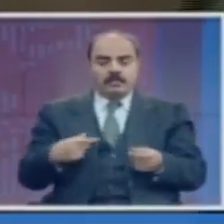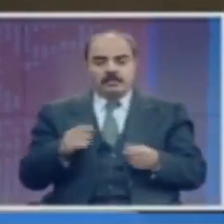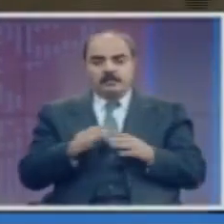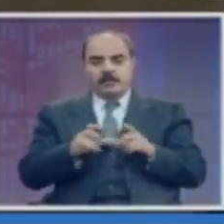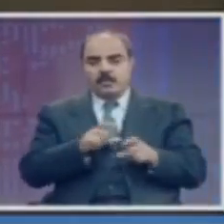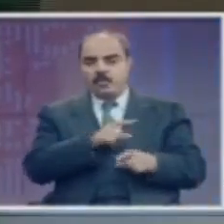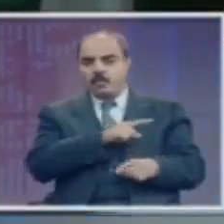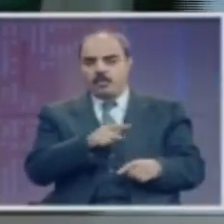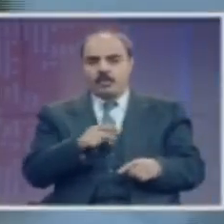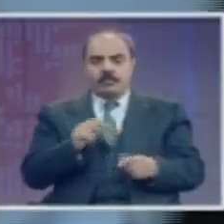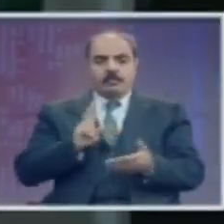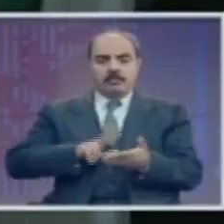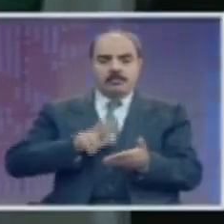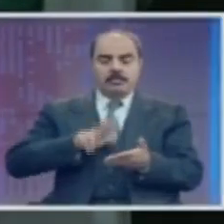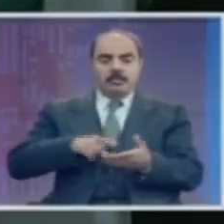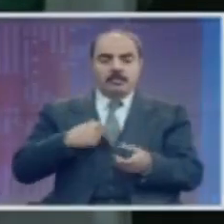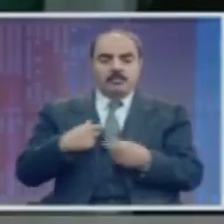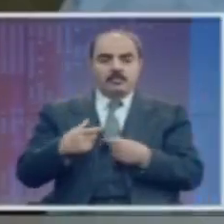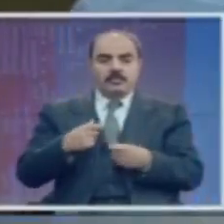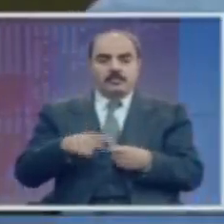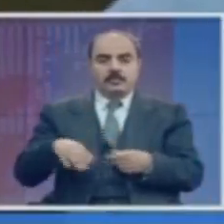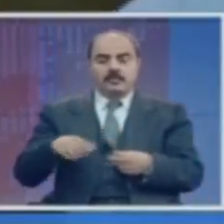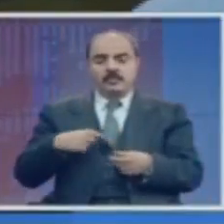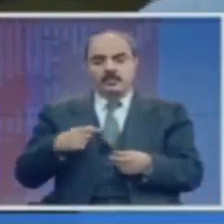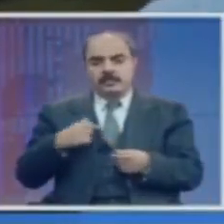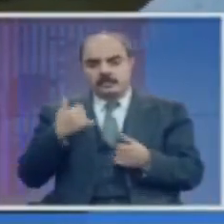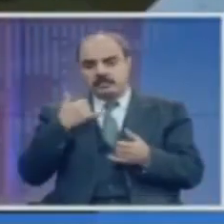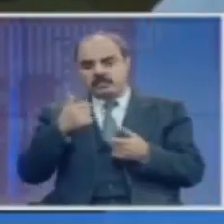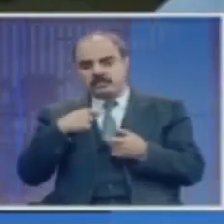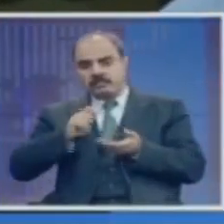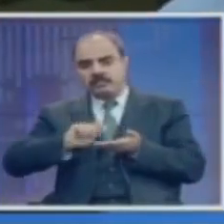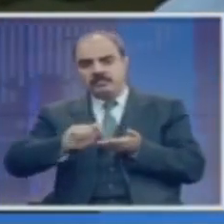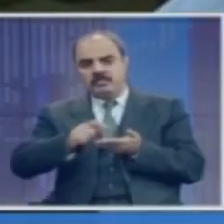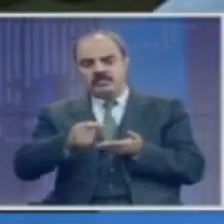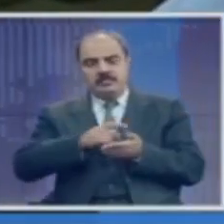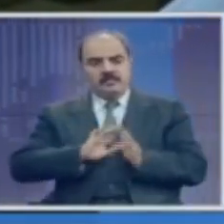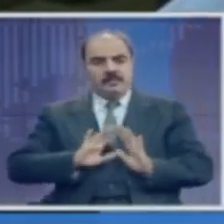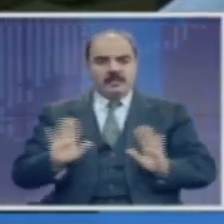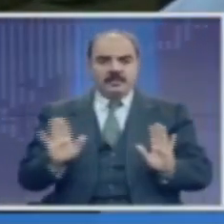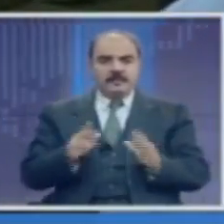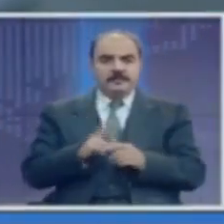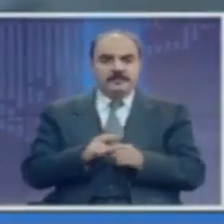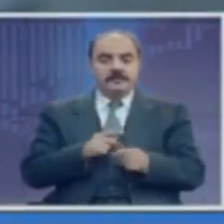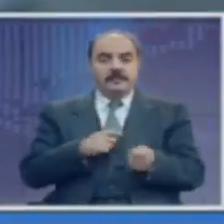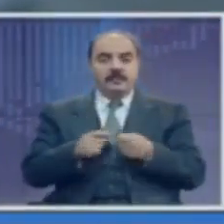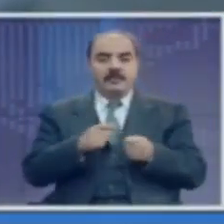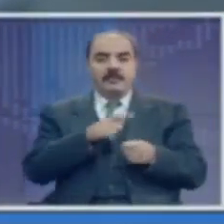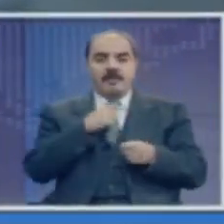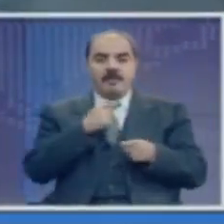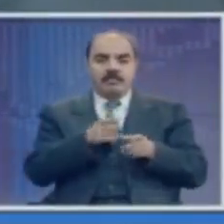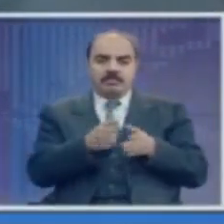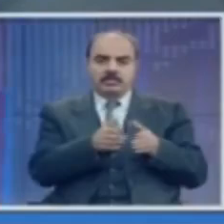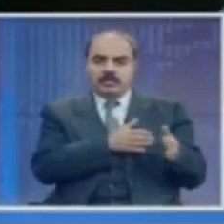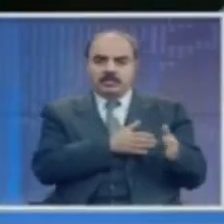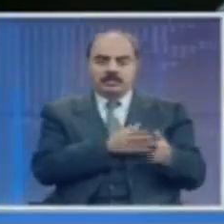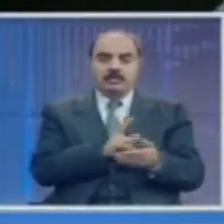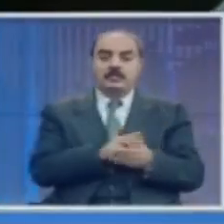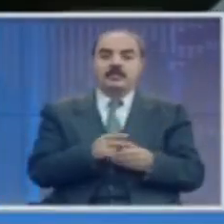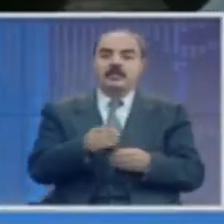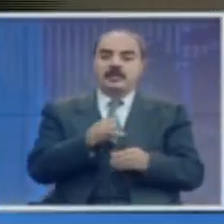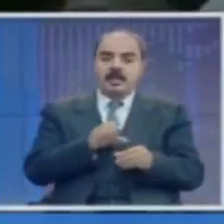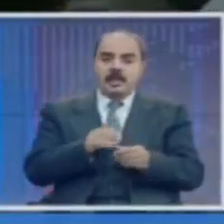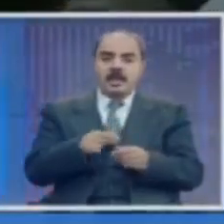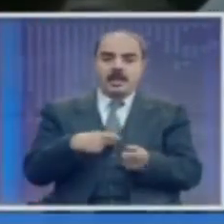البنوك الحاصلة على ترخيص بالقبول الإلكتروني بإلغاء الرسوم والعمولات التي يتحملها تجار القطاع الخاص